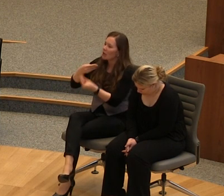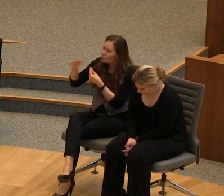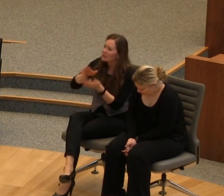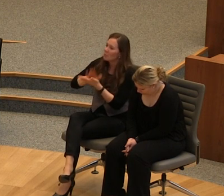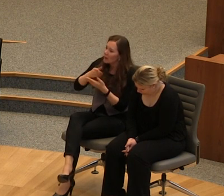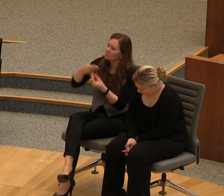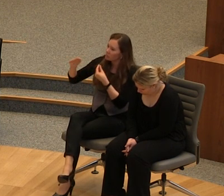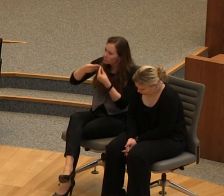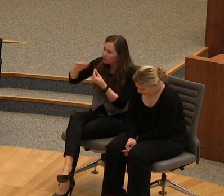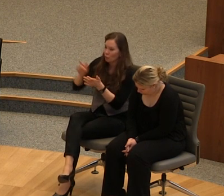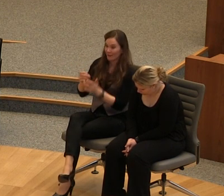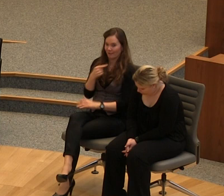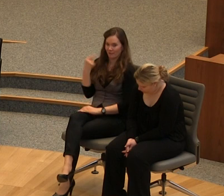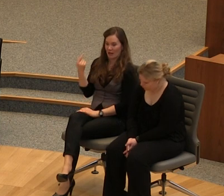bleiben.